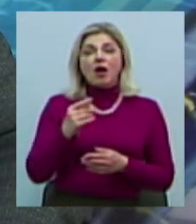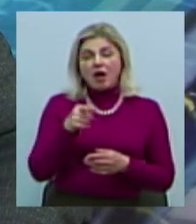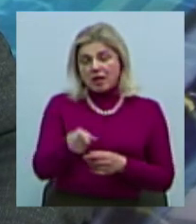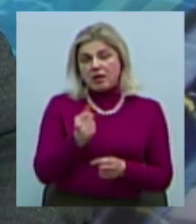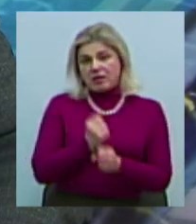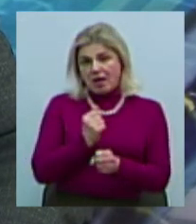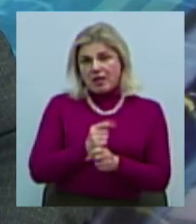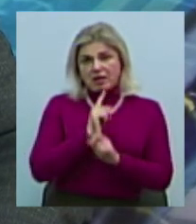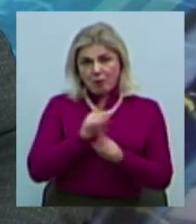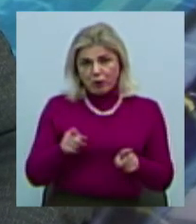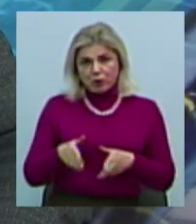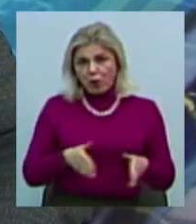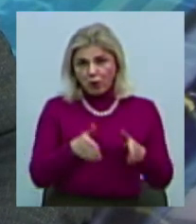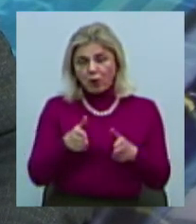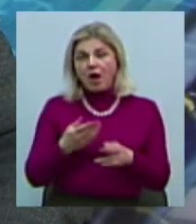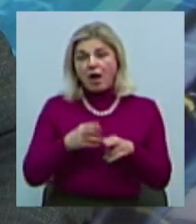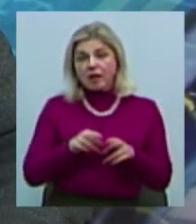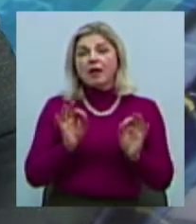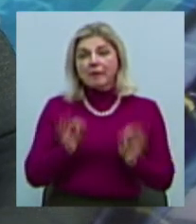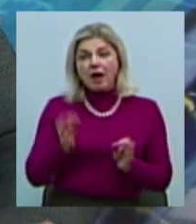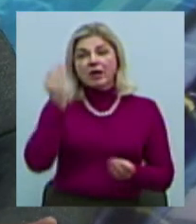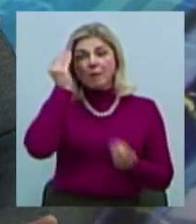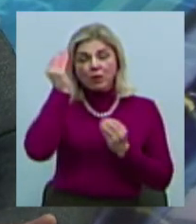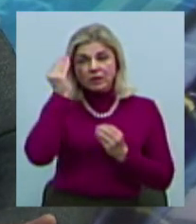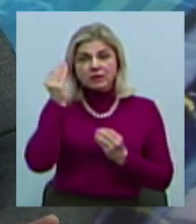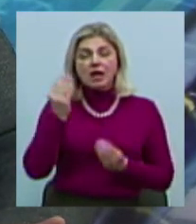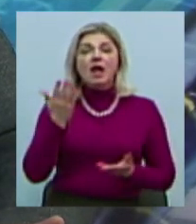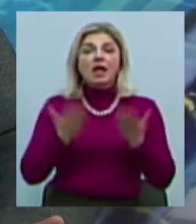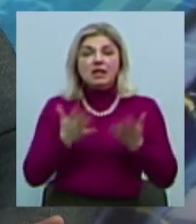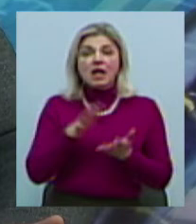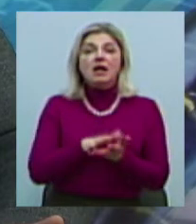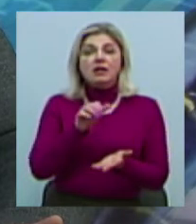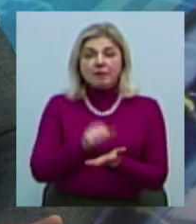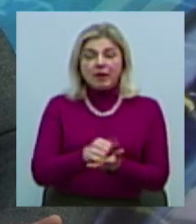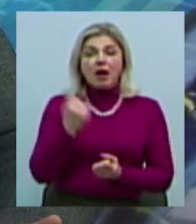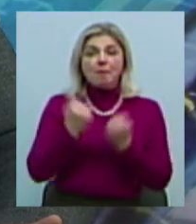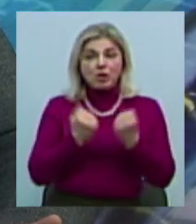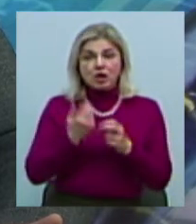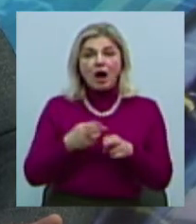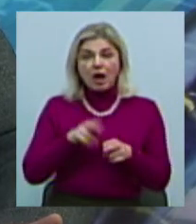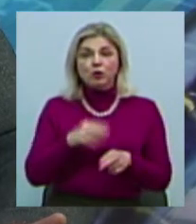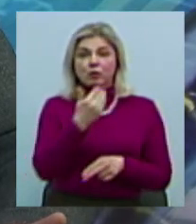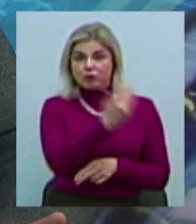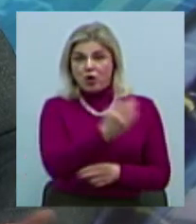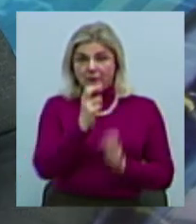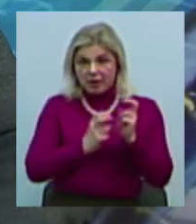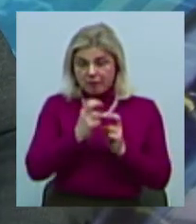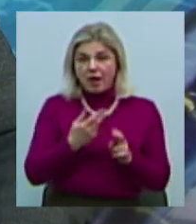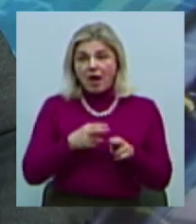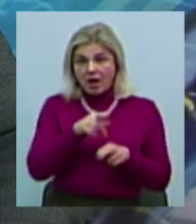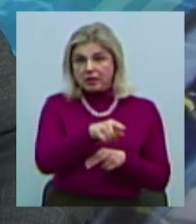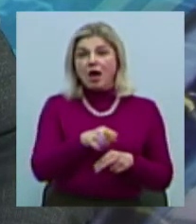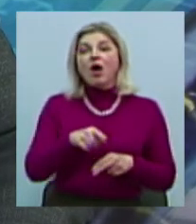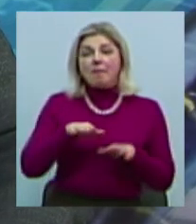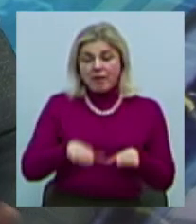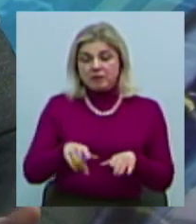будет, сказал. Это, в принципе, правильная позиция. Раз разбили машины, которые едут на это предприятие, надо поучаствовать в софинансировании в